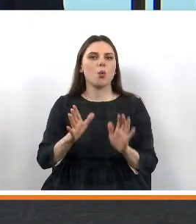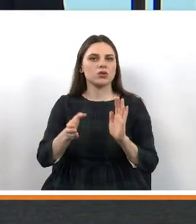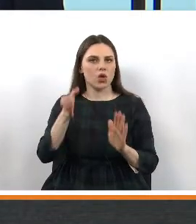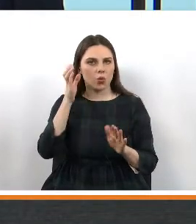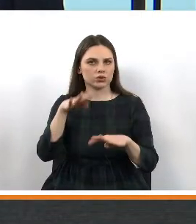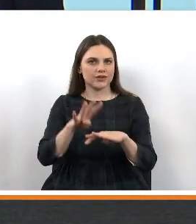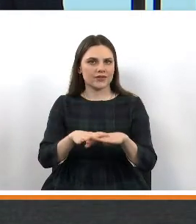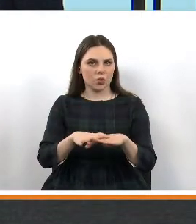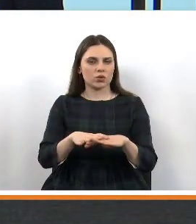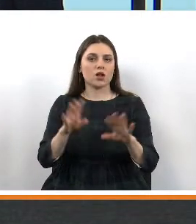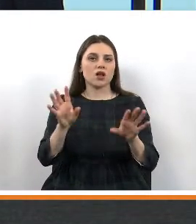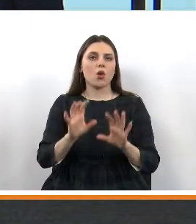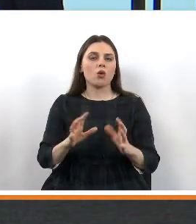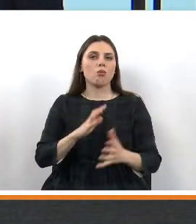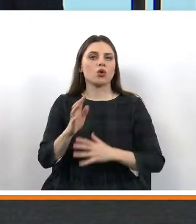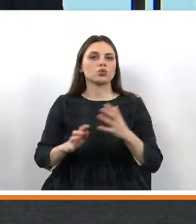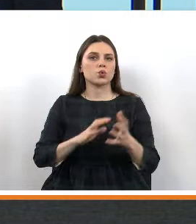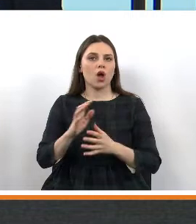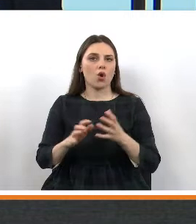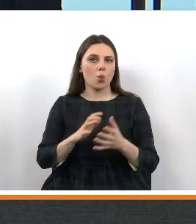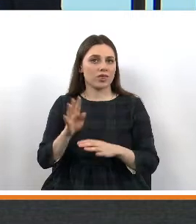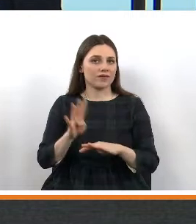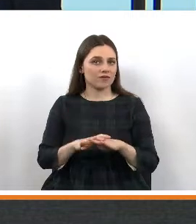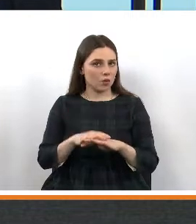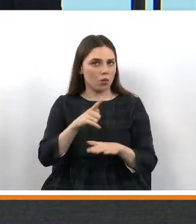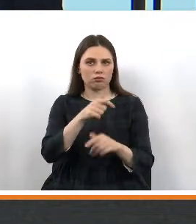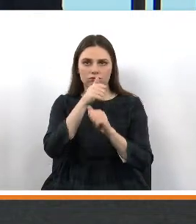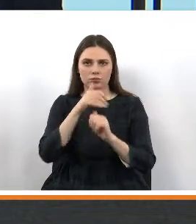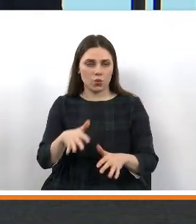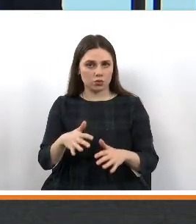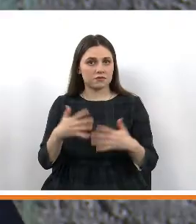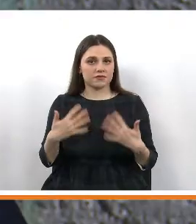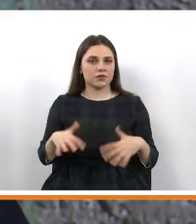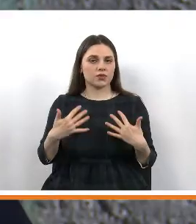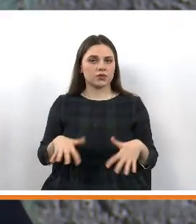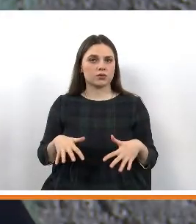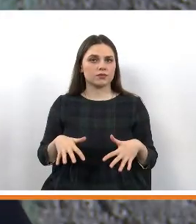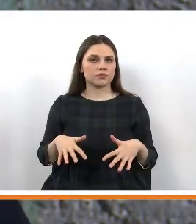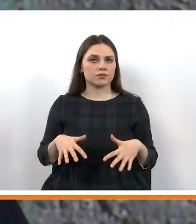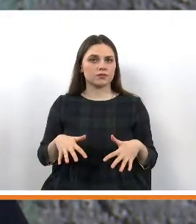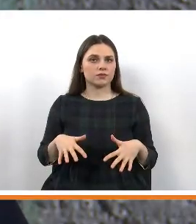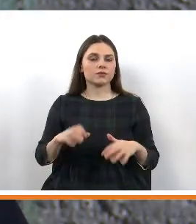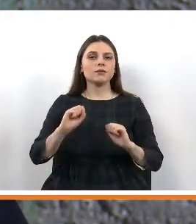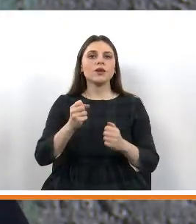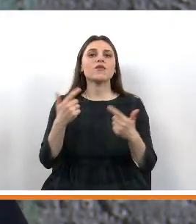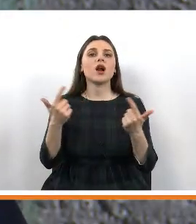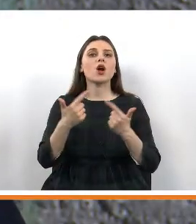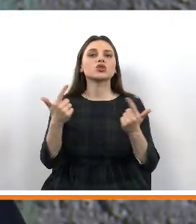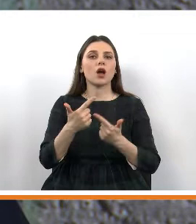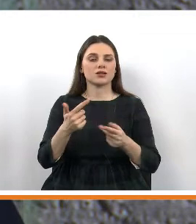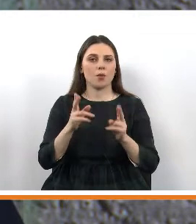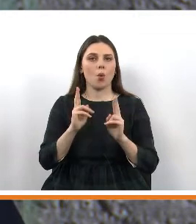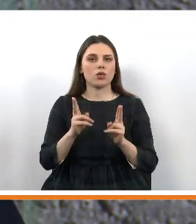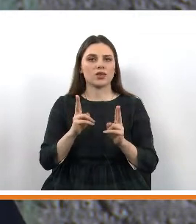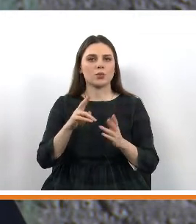создавать, в законе о международных фондах, что они не могут создавать, и в принципе все. А в гражданском кодексе у нас про